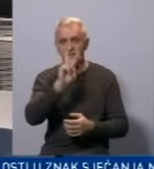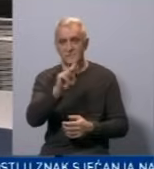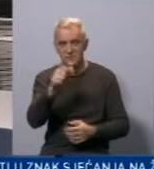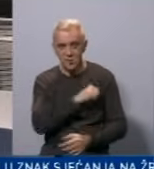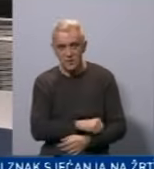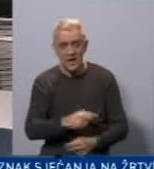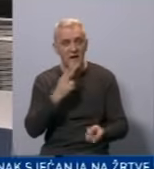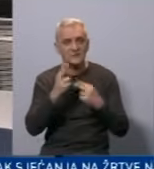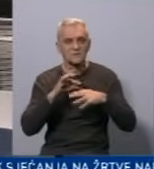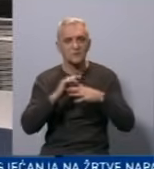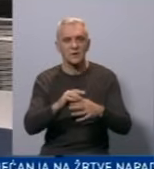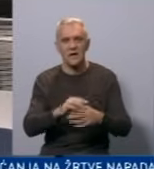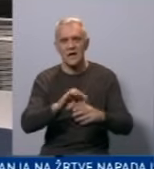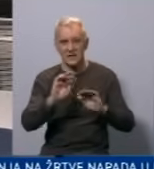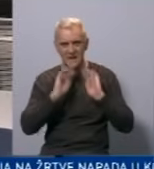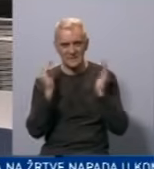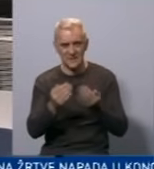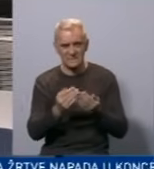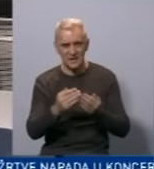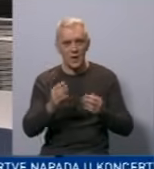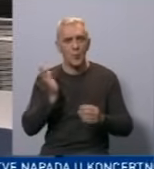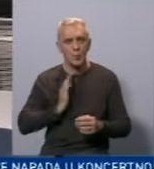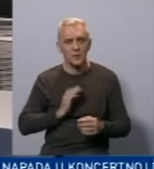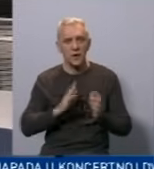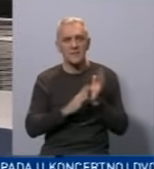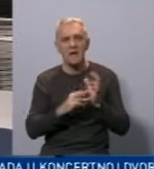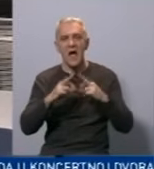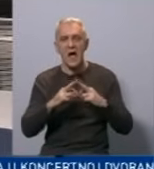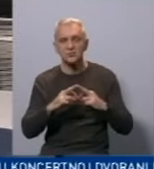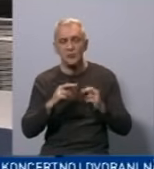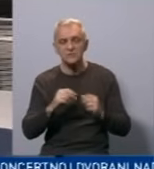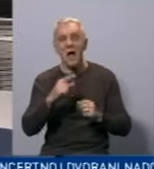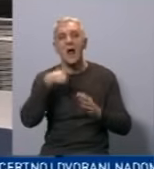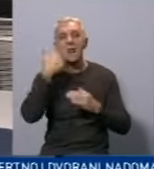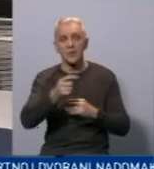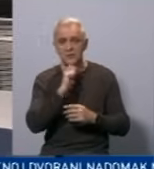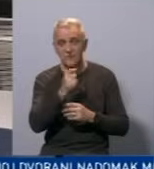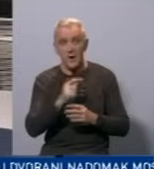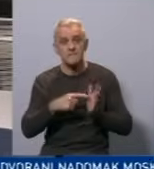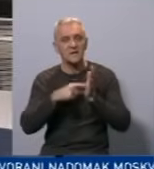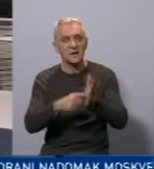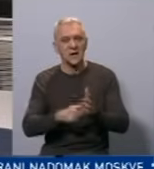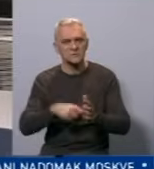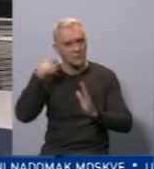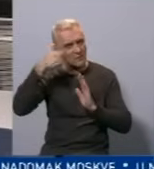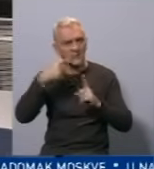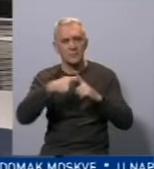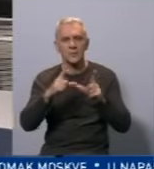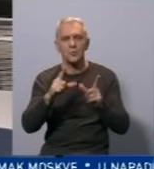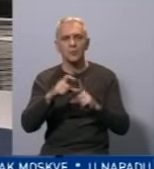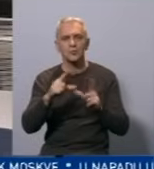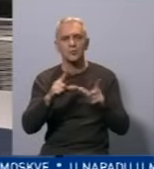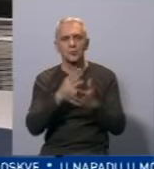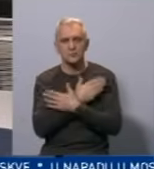godine. Razgovor je vodila urednica redakcije za kulturu Mediha Adrović, a nakon intervjua prikazujemo